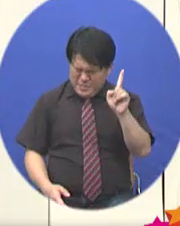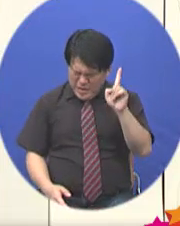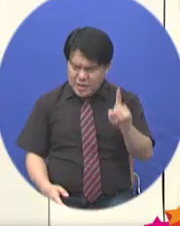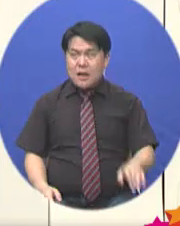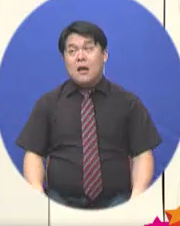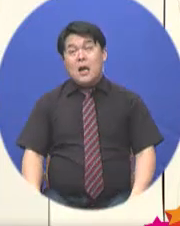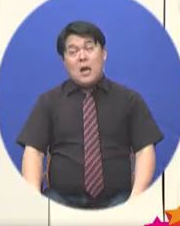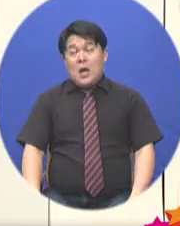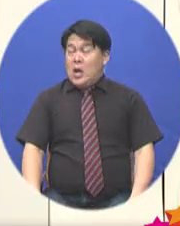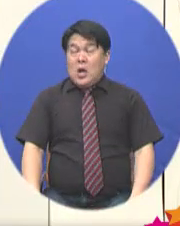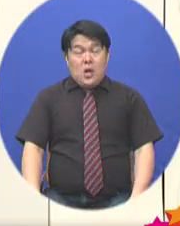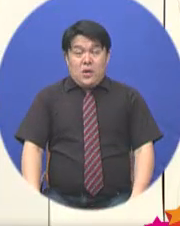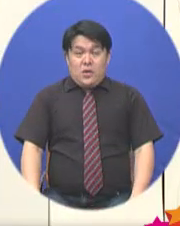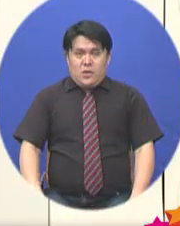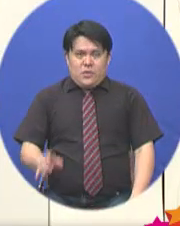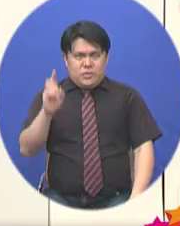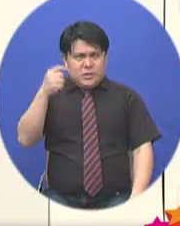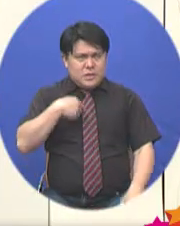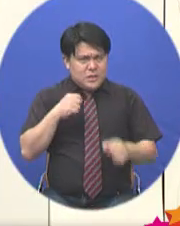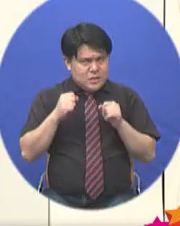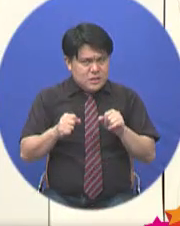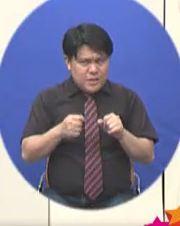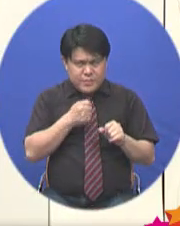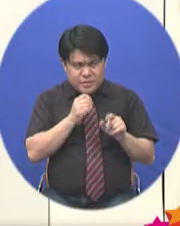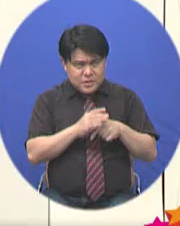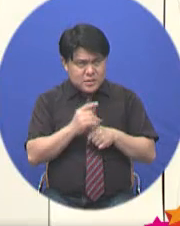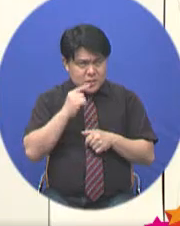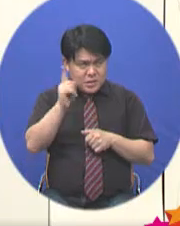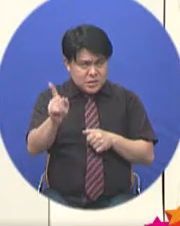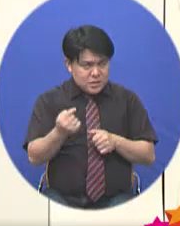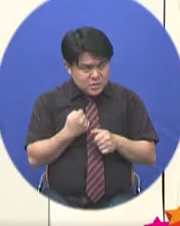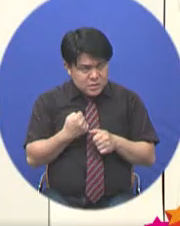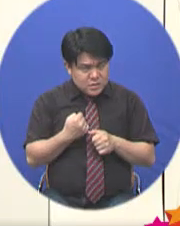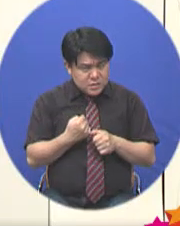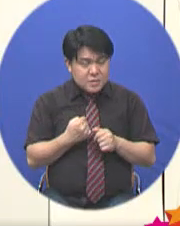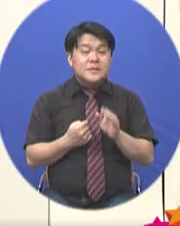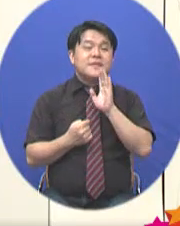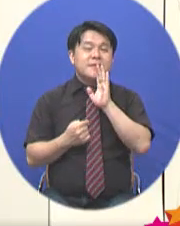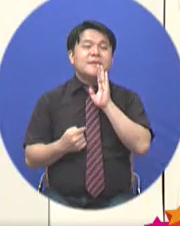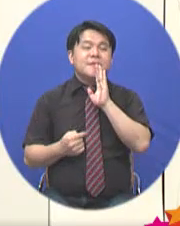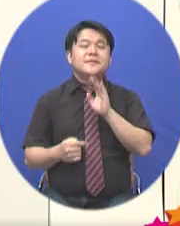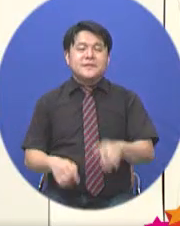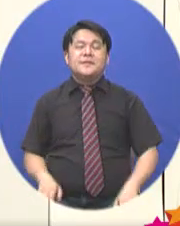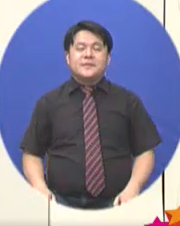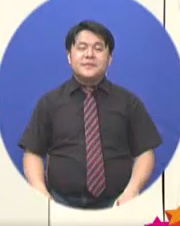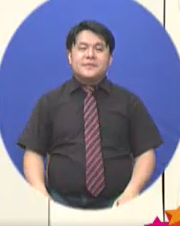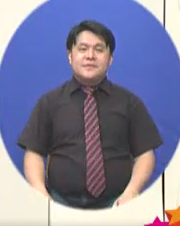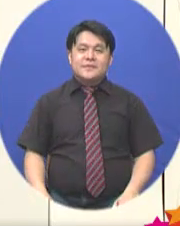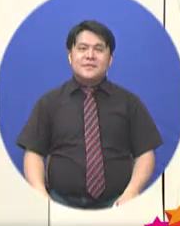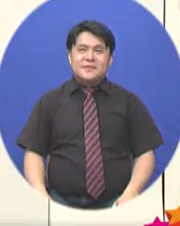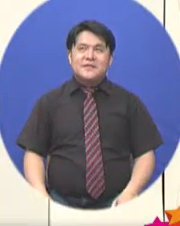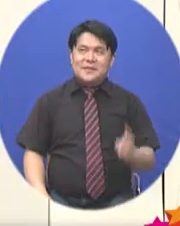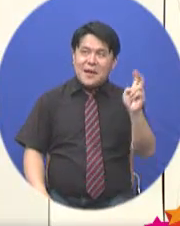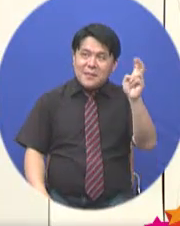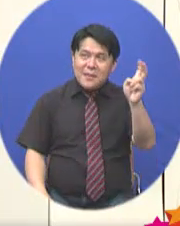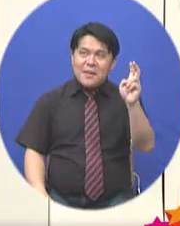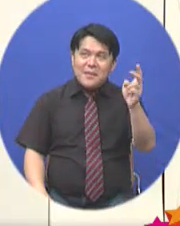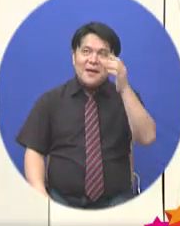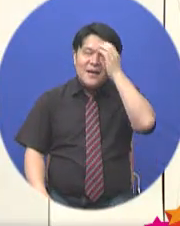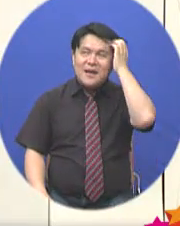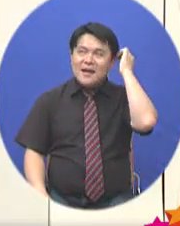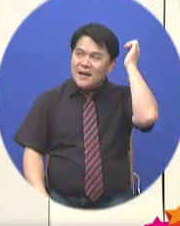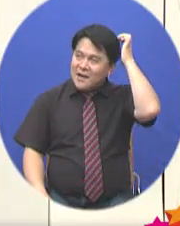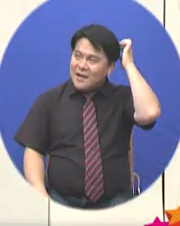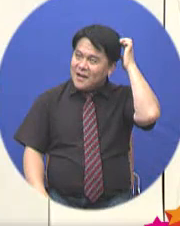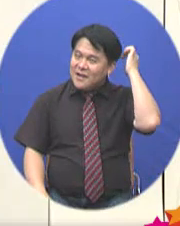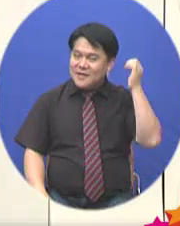네네. 혹시 저 있을 때 하지 않으셨어요? 그런 것 같아요. 그래요. 그런 것 예, 예. 같아요. 네.